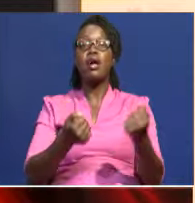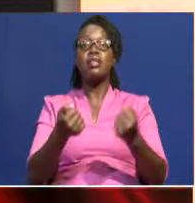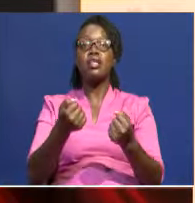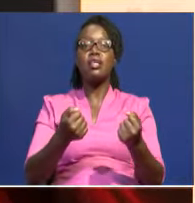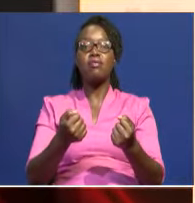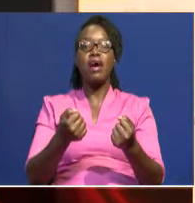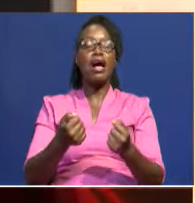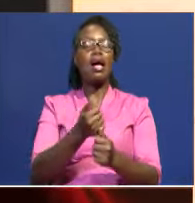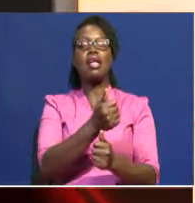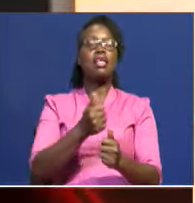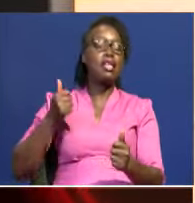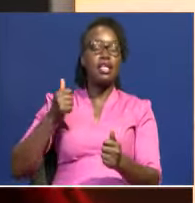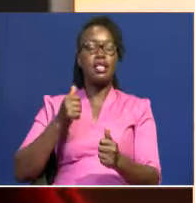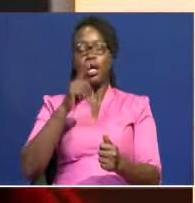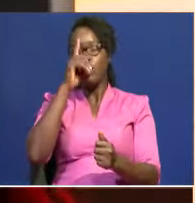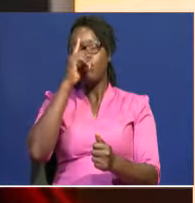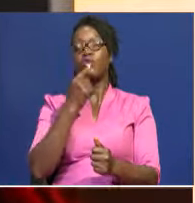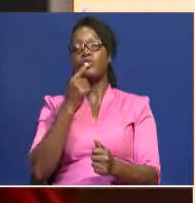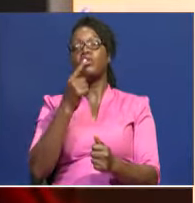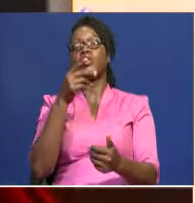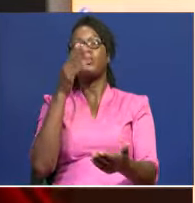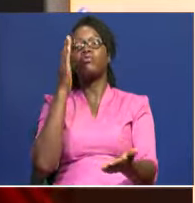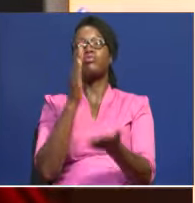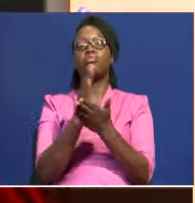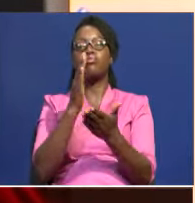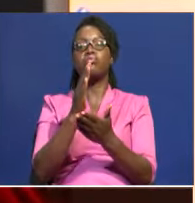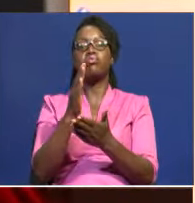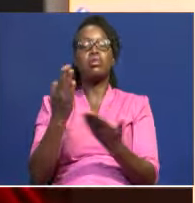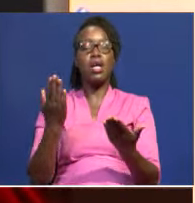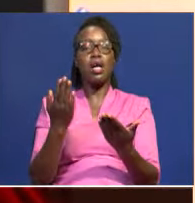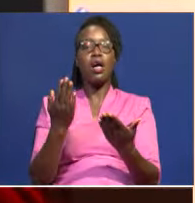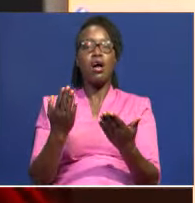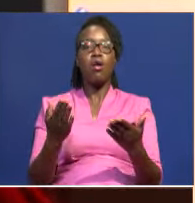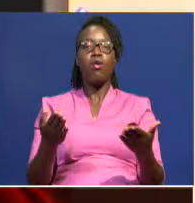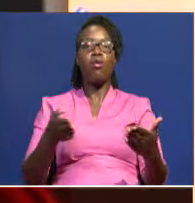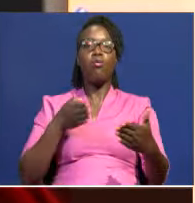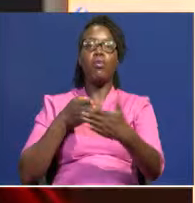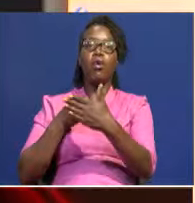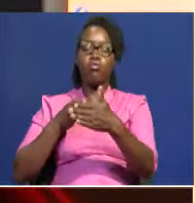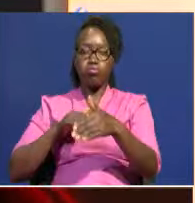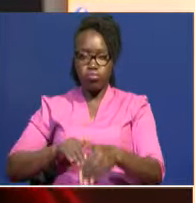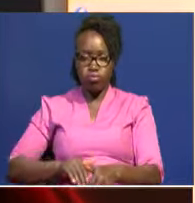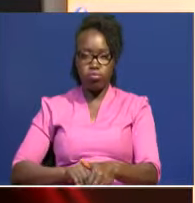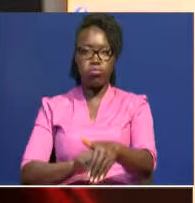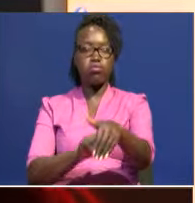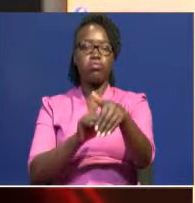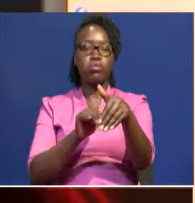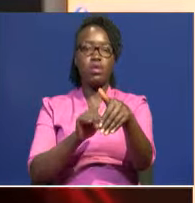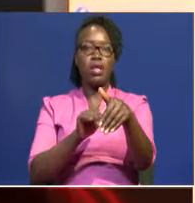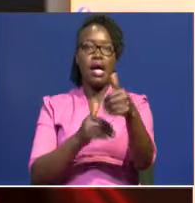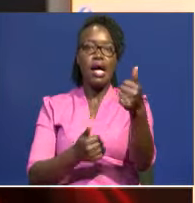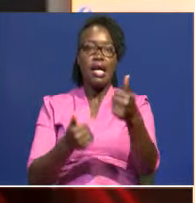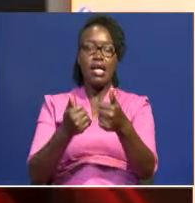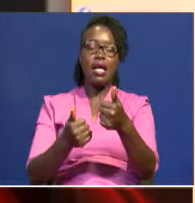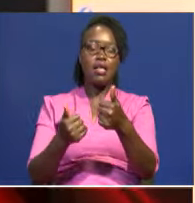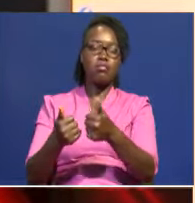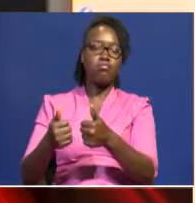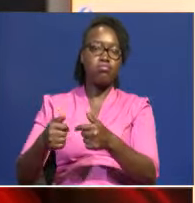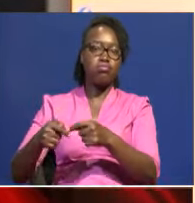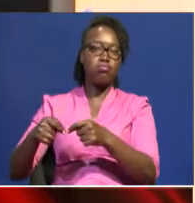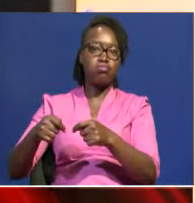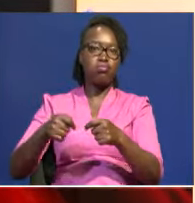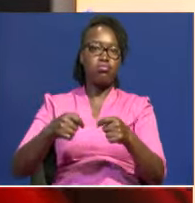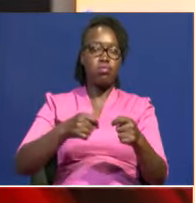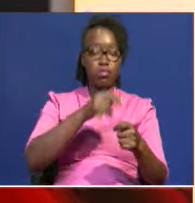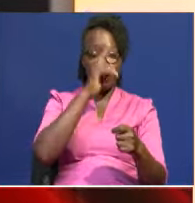alikataa amri ya polisi ya kusimama kwenye barabara hiyo na kuwazibu kumuandama. Gari hilo lilisafirishwa hadi kituo cha polisi